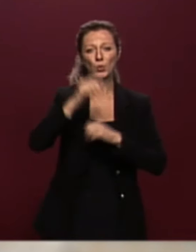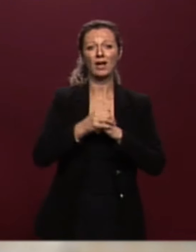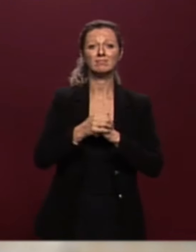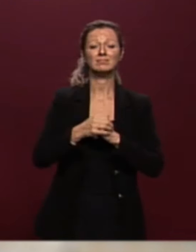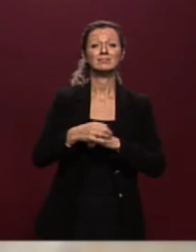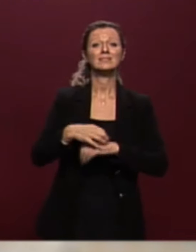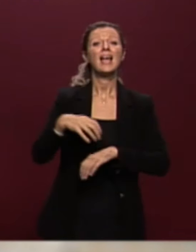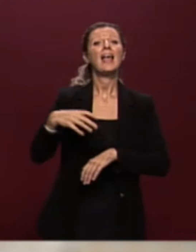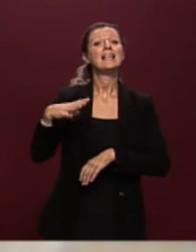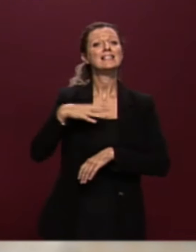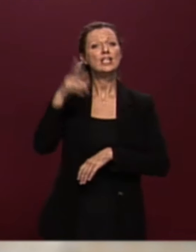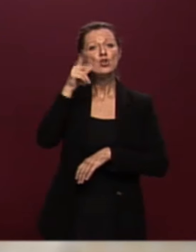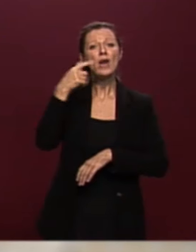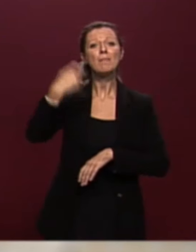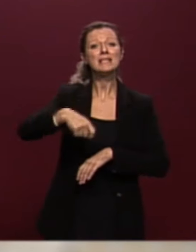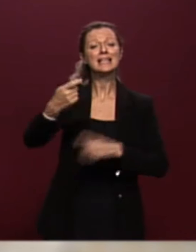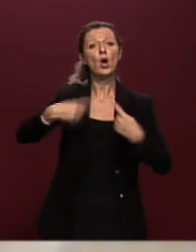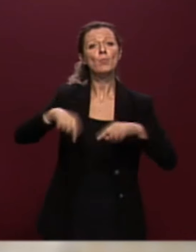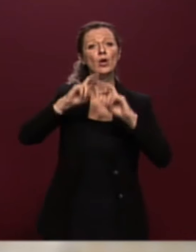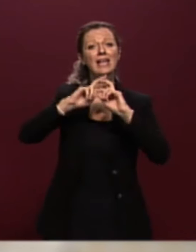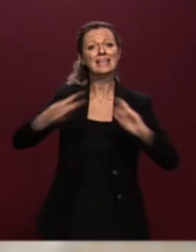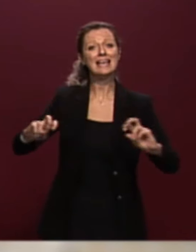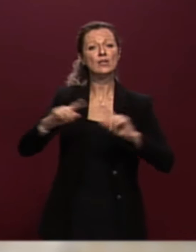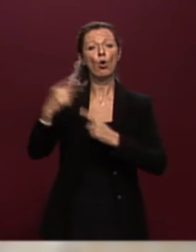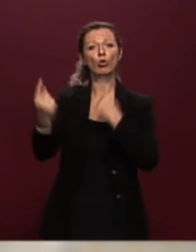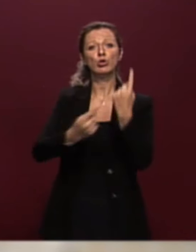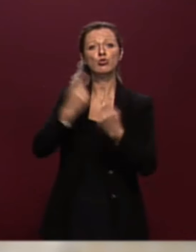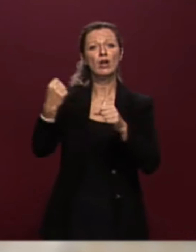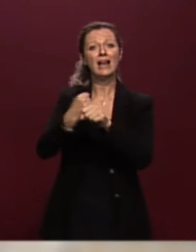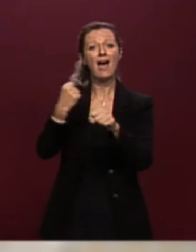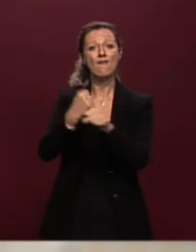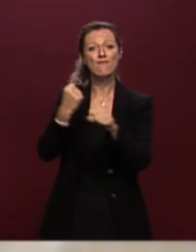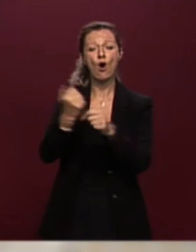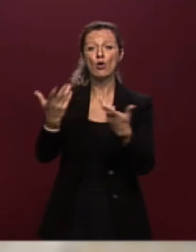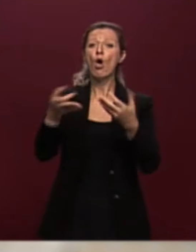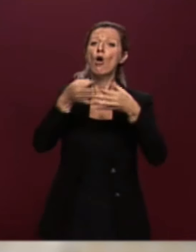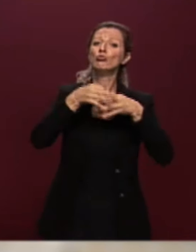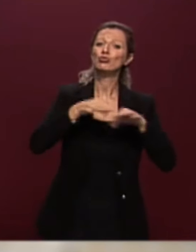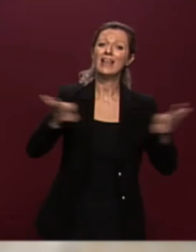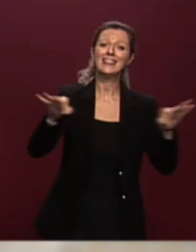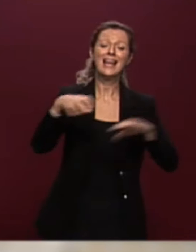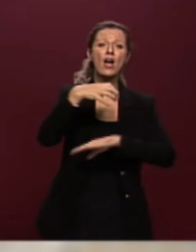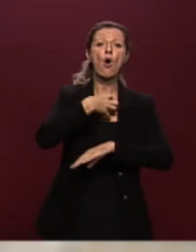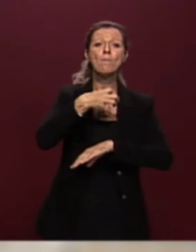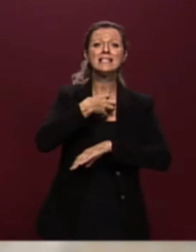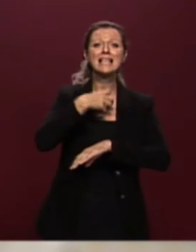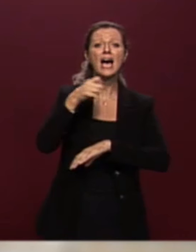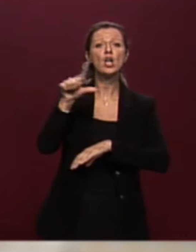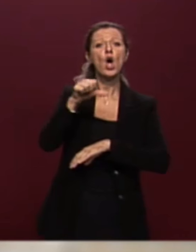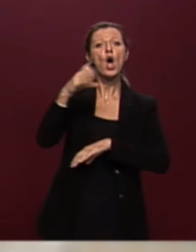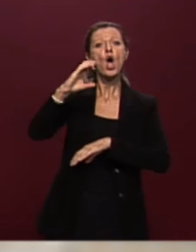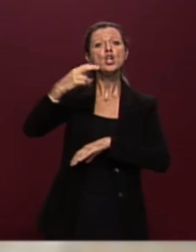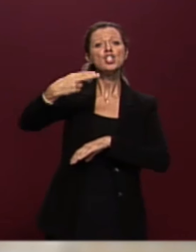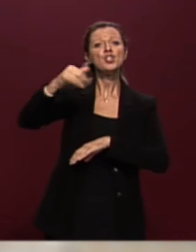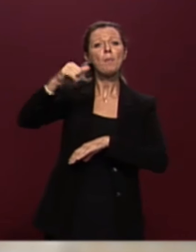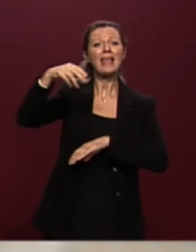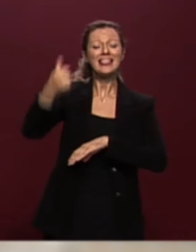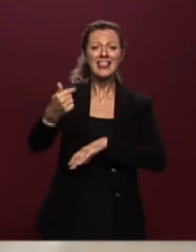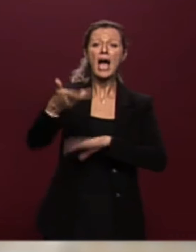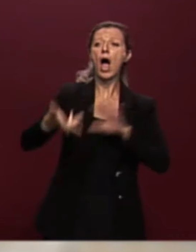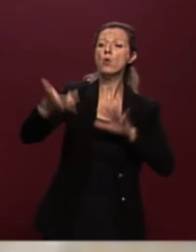signora Presidente della Commissione d'inchiesta sulle condizioni di lavoro, gentile Commissario Schmidt, autorità